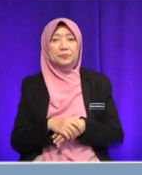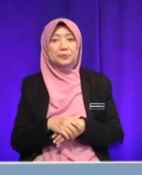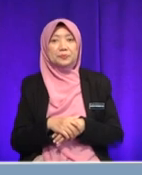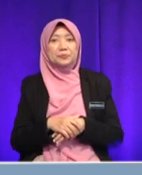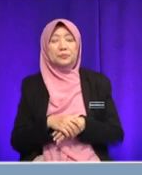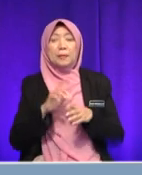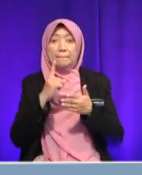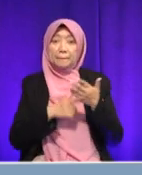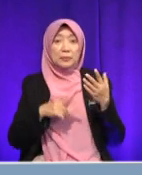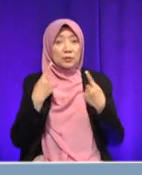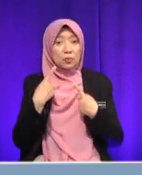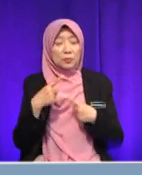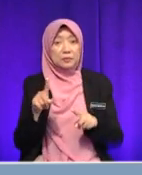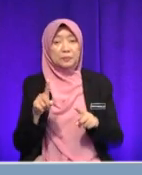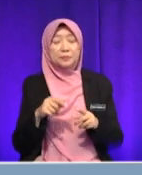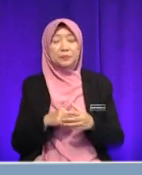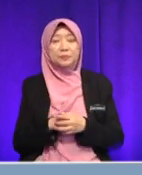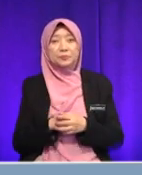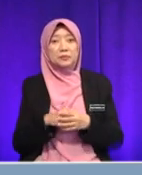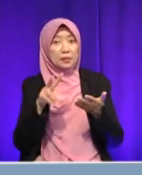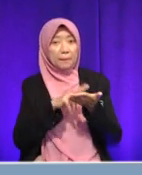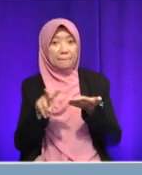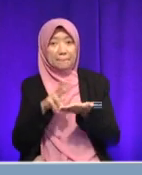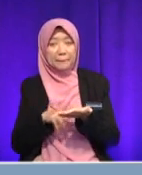Okey, apakah jawapan Ain? Boleh Ain bacakan jawapan?